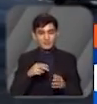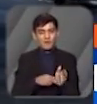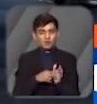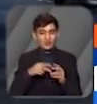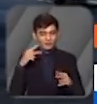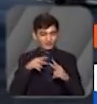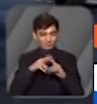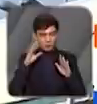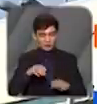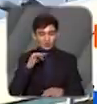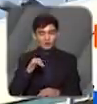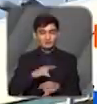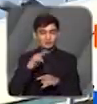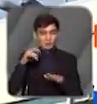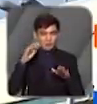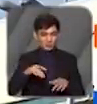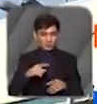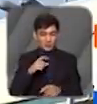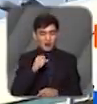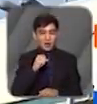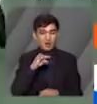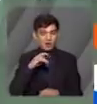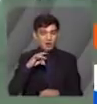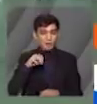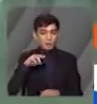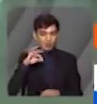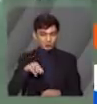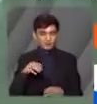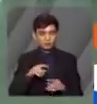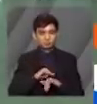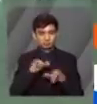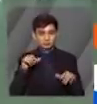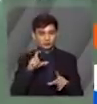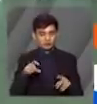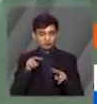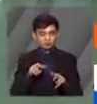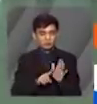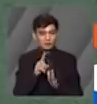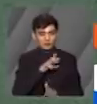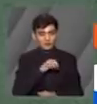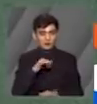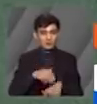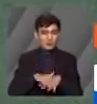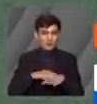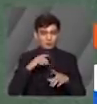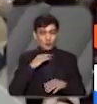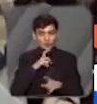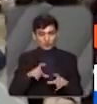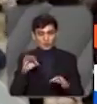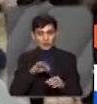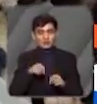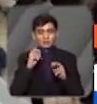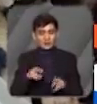автобекеттер, халықаралық әуежайларда санитарлық эпидемиолог мамандар құрамы күшейтілген. Адам жиі шоғырланатын орындарда тазалық құралдары мен